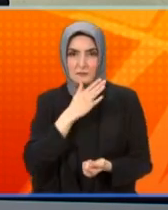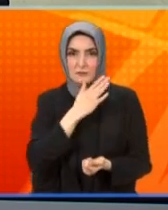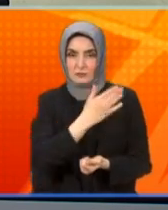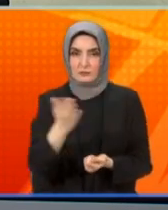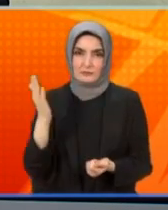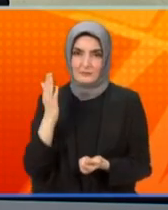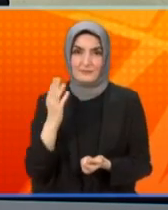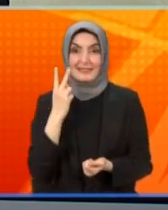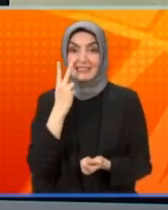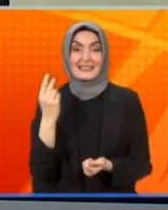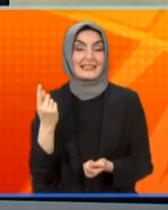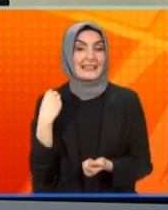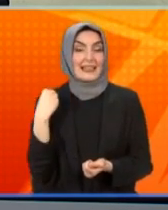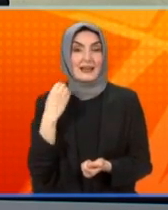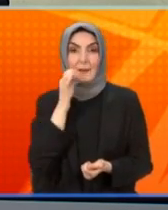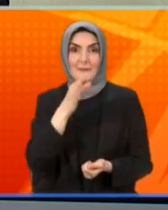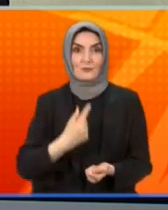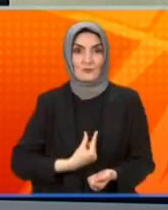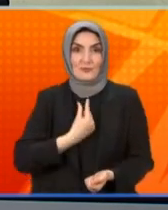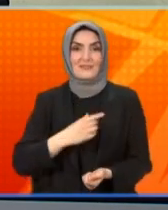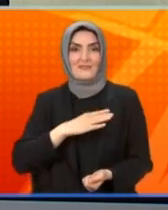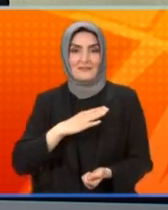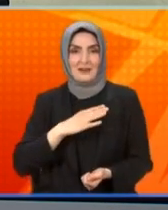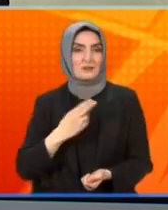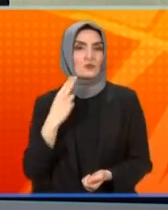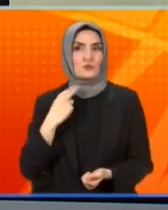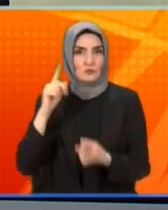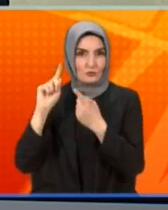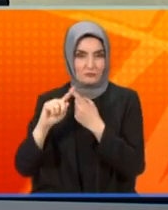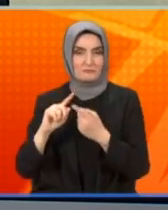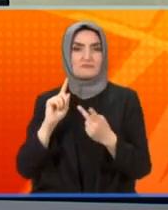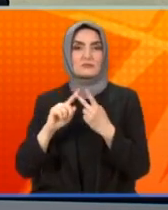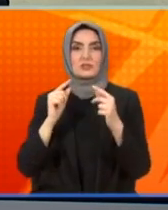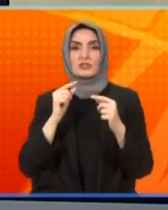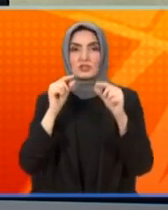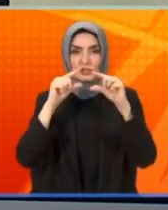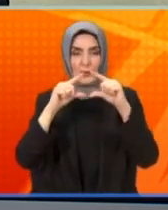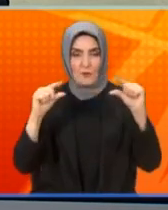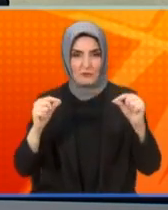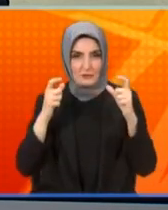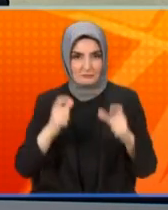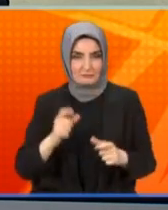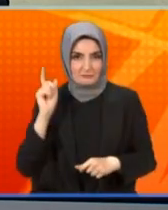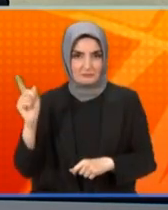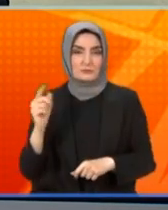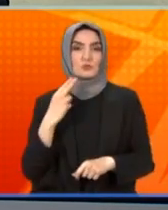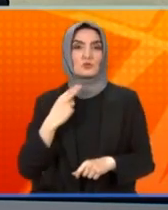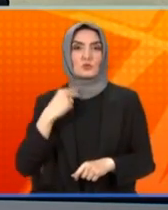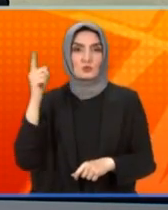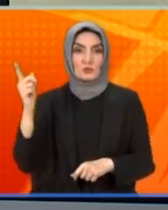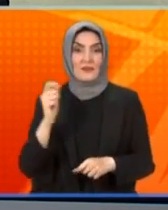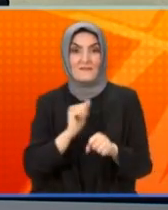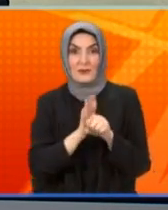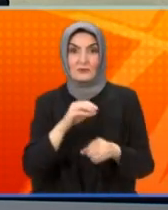ümit verici haber de Rusya ve Japonya'dan geldi. Ruslar virüsle savaşacak bir ilaç ürettiklerini söylediler.